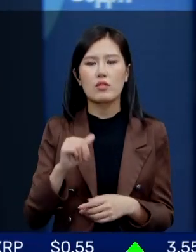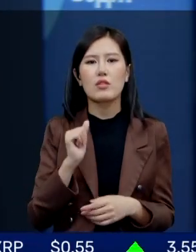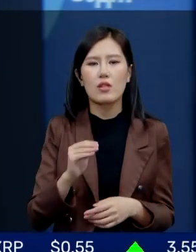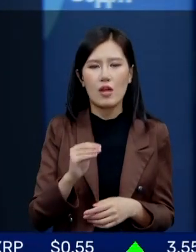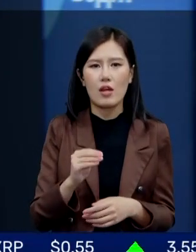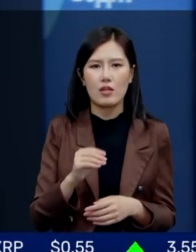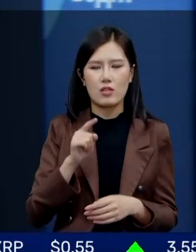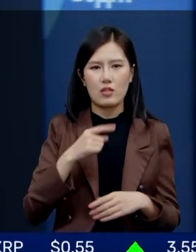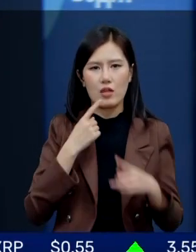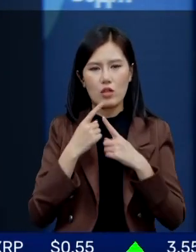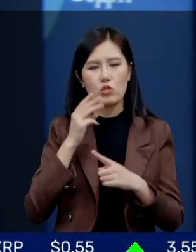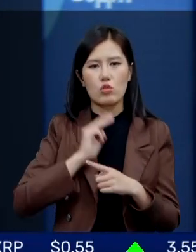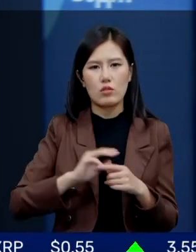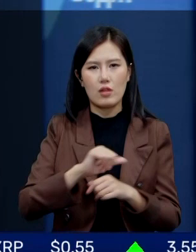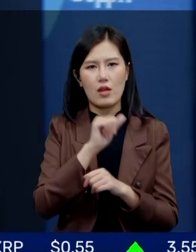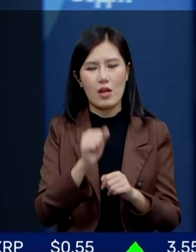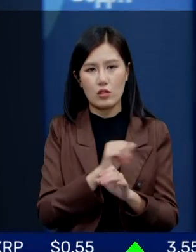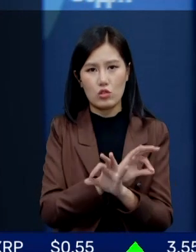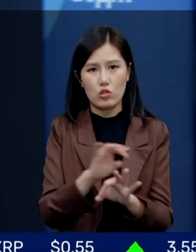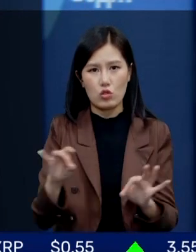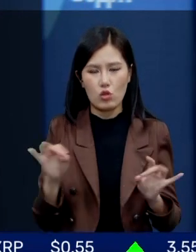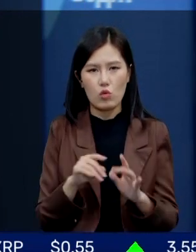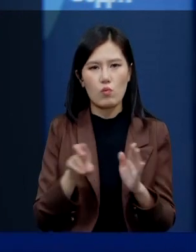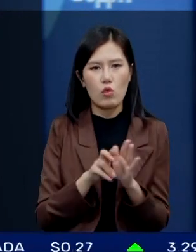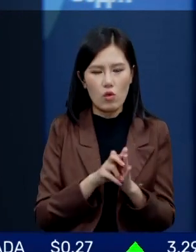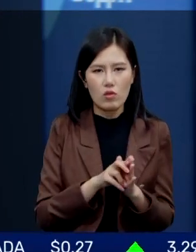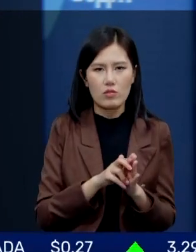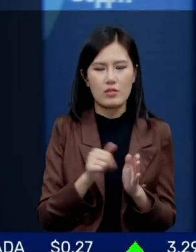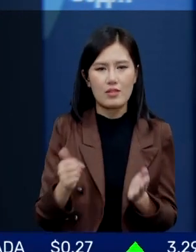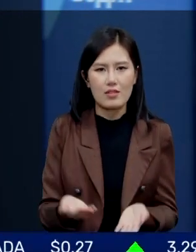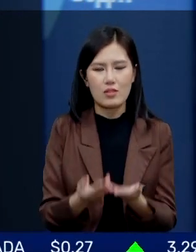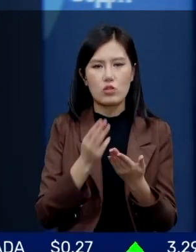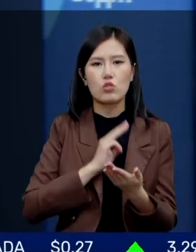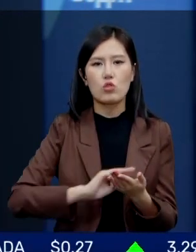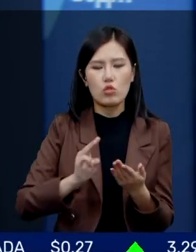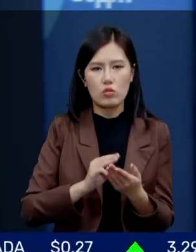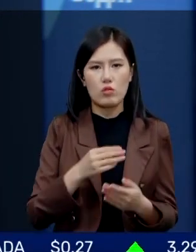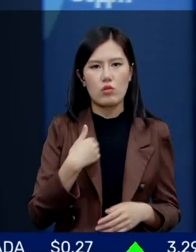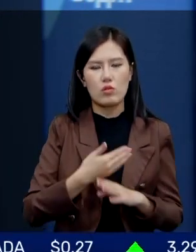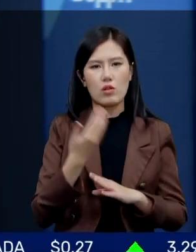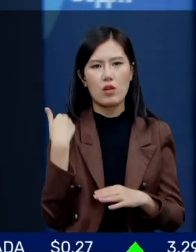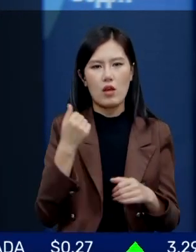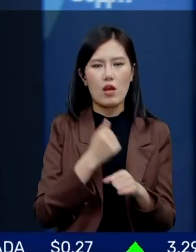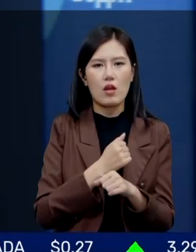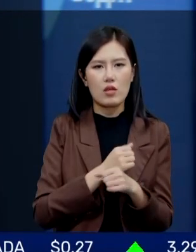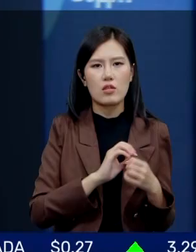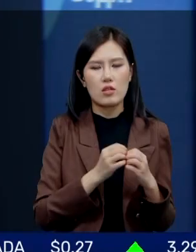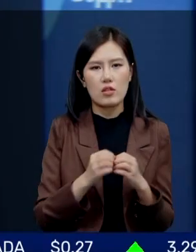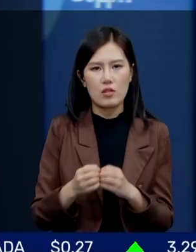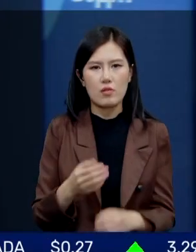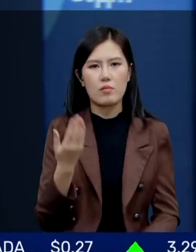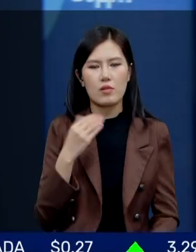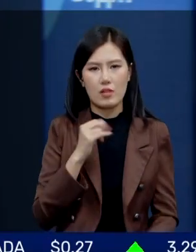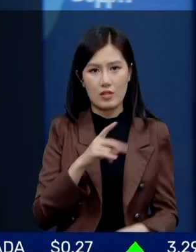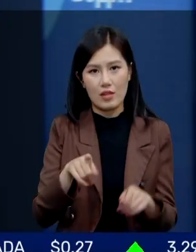устгах гэдэг юм тийм. Ингээд асуудлуудаасаа илүү боломжийг гаргаад явах. Ийм байгуулгын менежментиг бол илүү байгууллагын